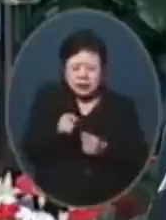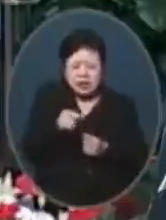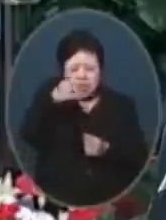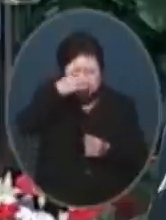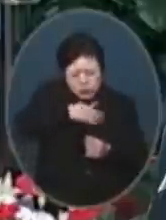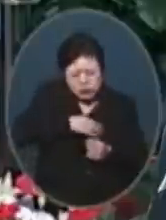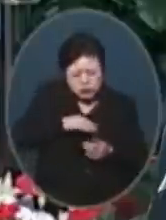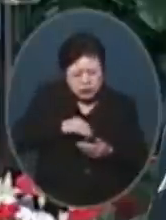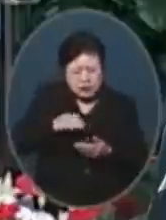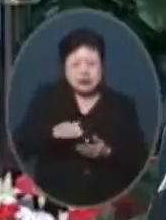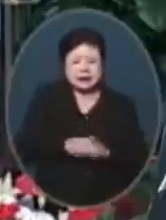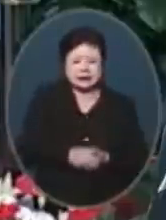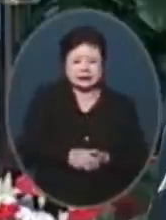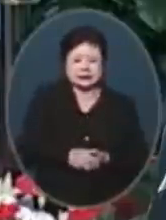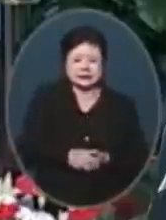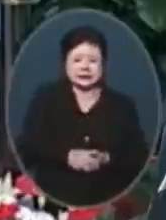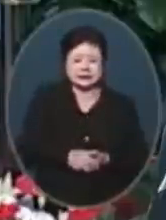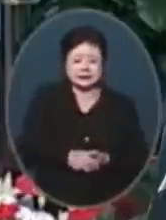유익으로 계산하라.